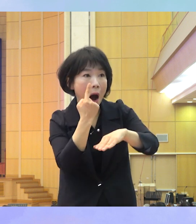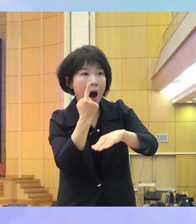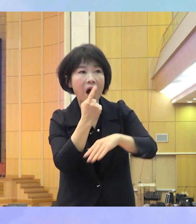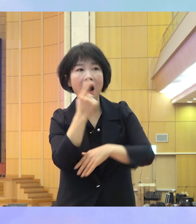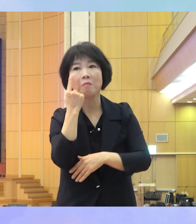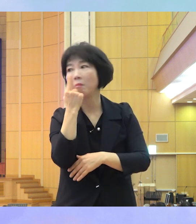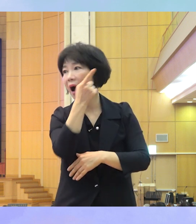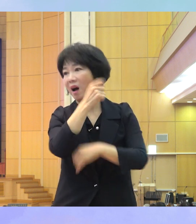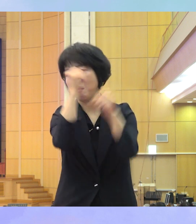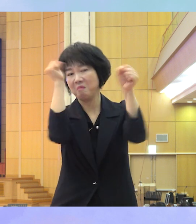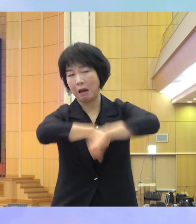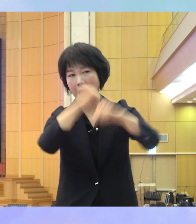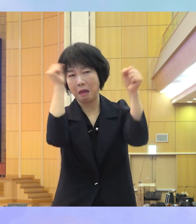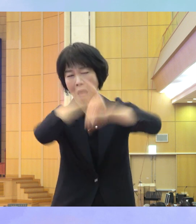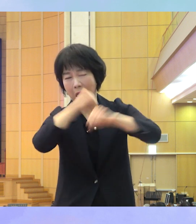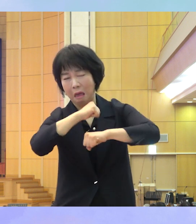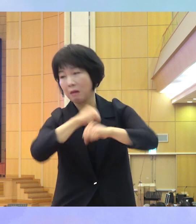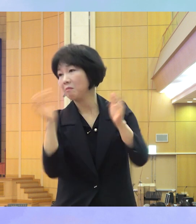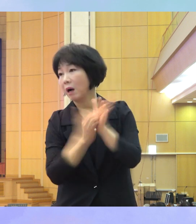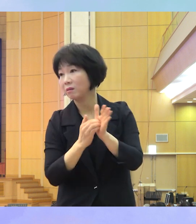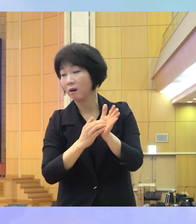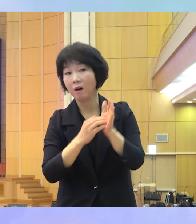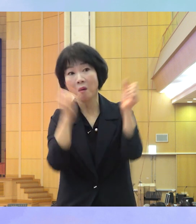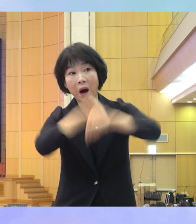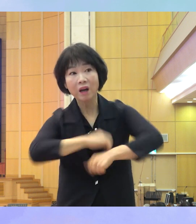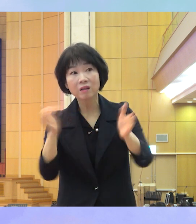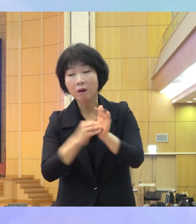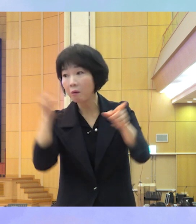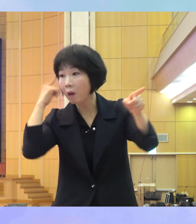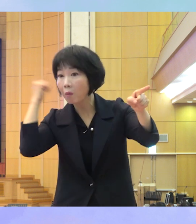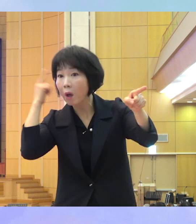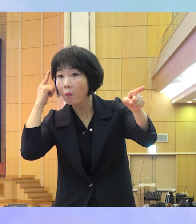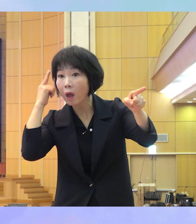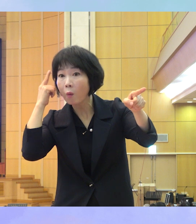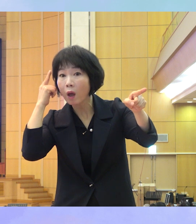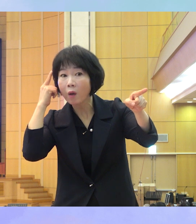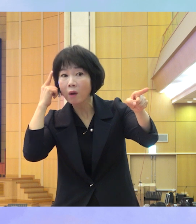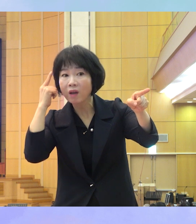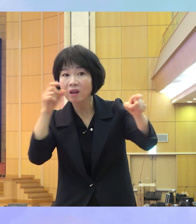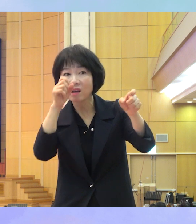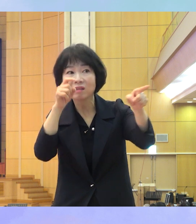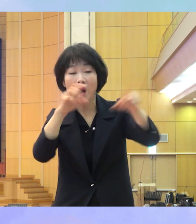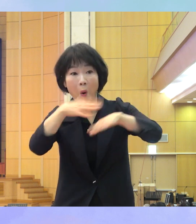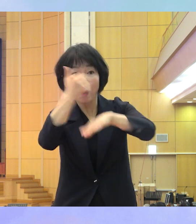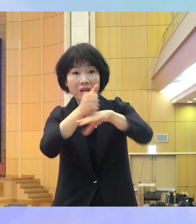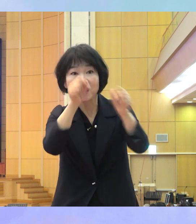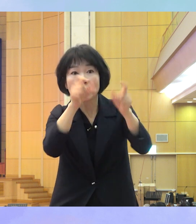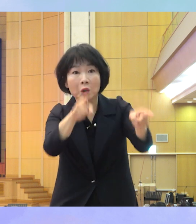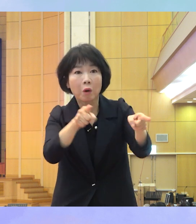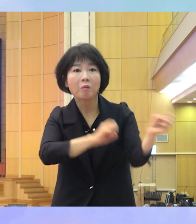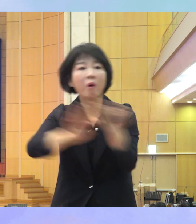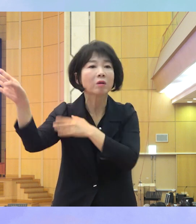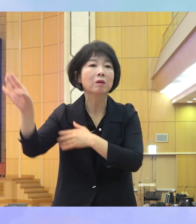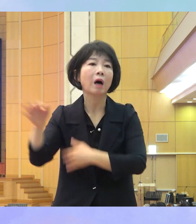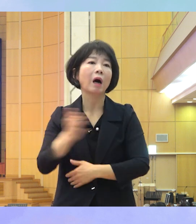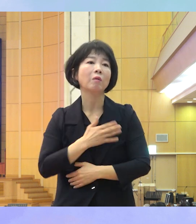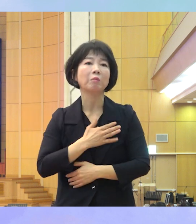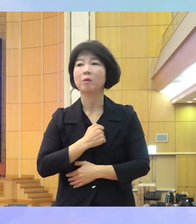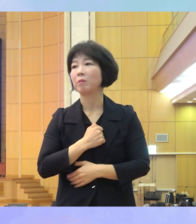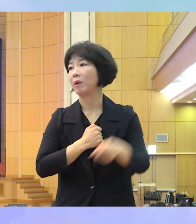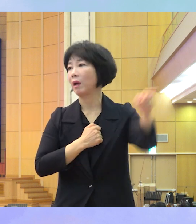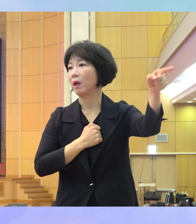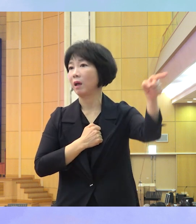망하였도다. 왜? 그가 기회를 놓쳤도다 그랬습니다. 여러분, 애굽의